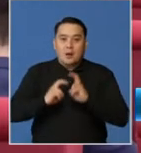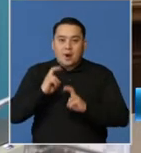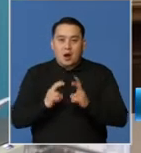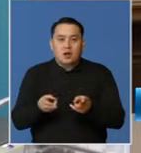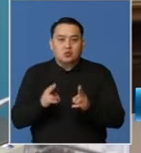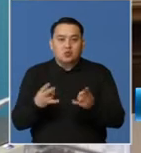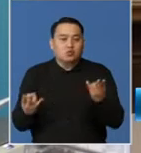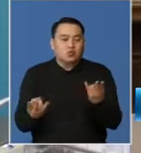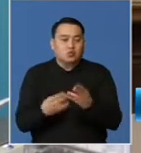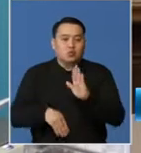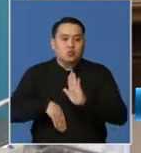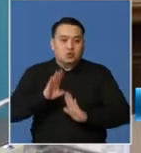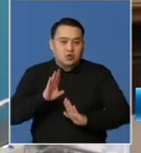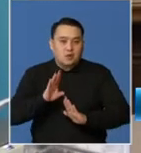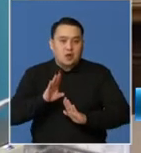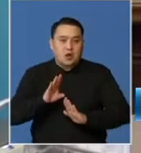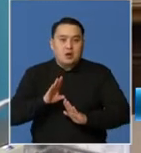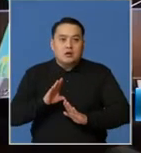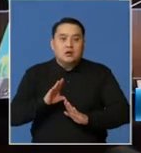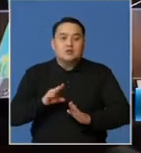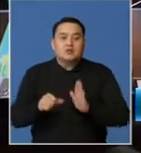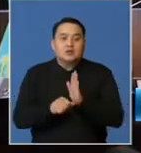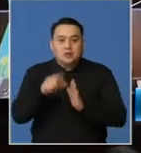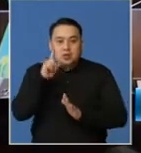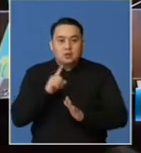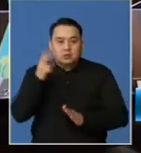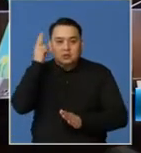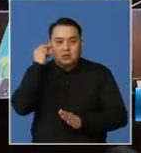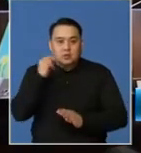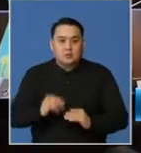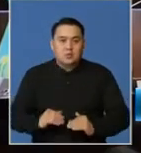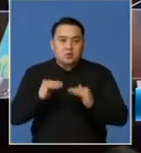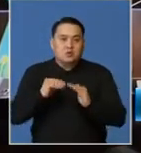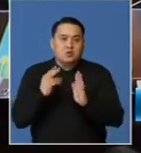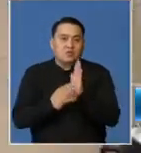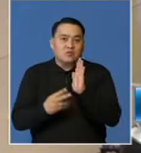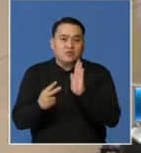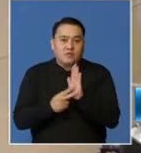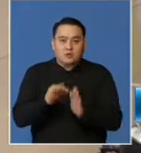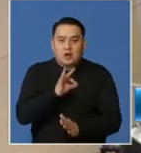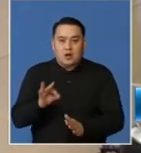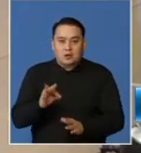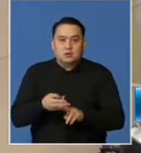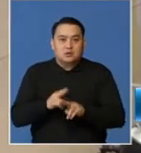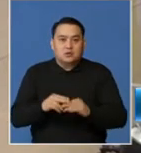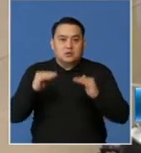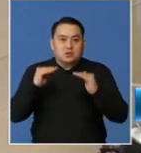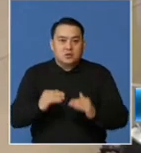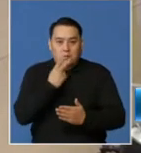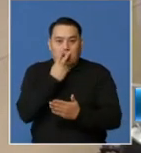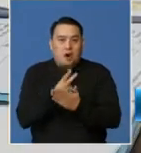промышленности оставляют желать лучшего. В полугодии эта цифра немногим превысила 98%. Самые